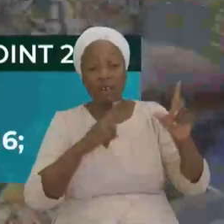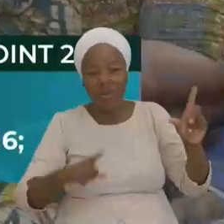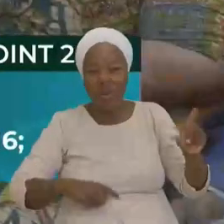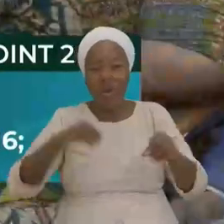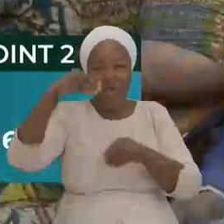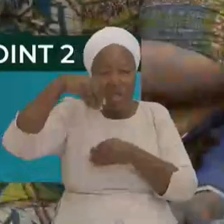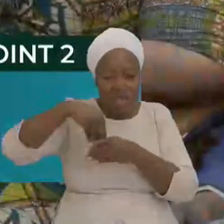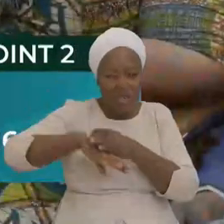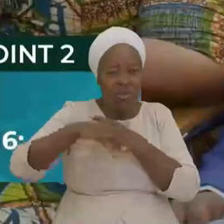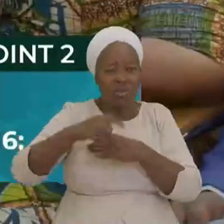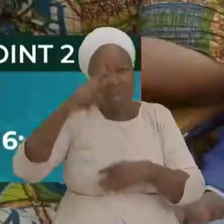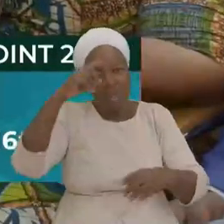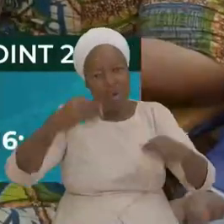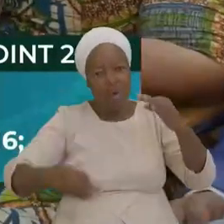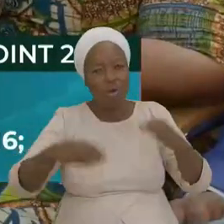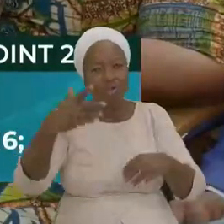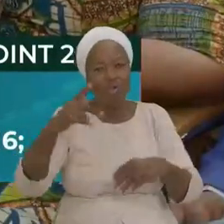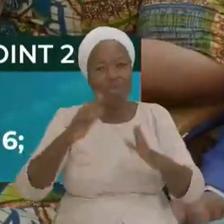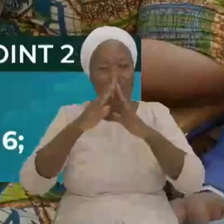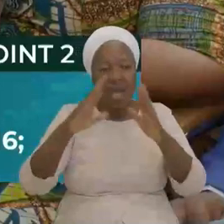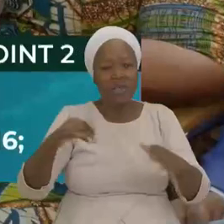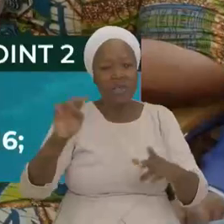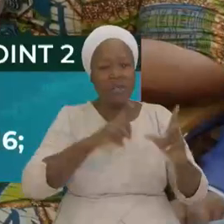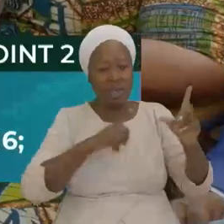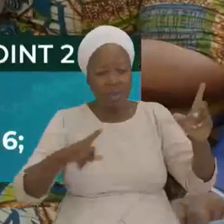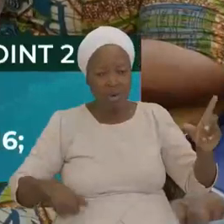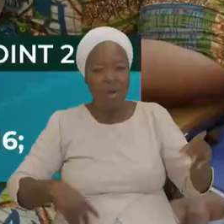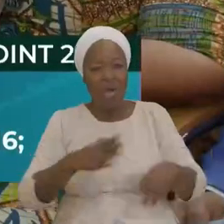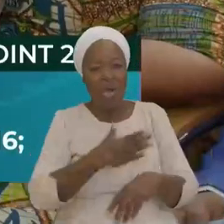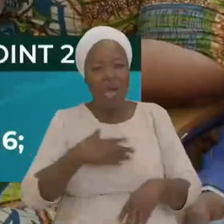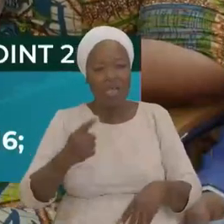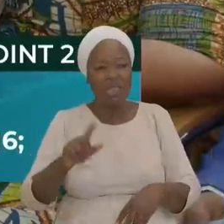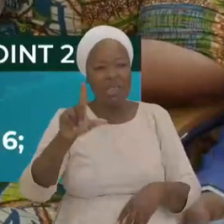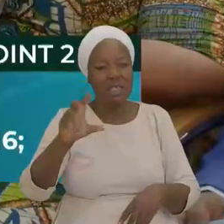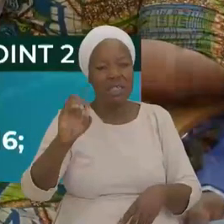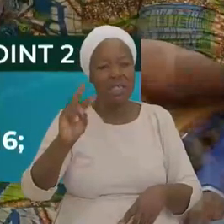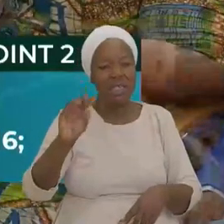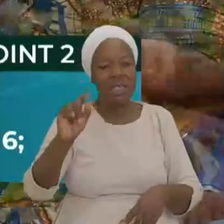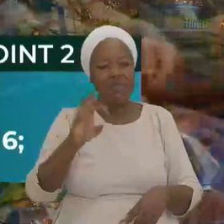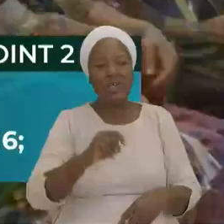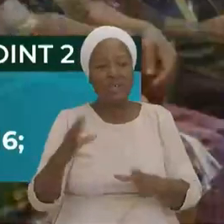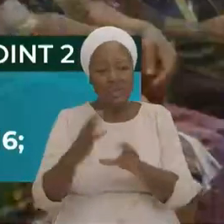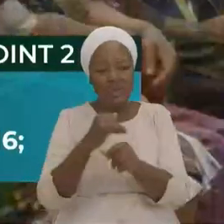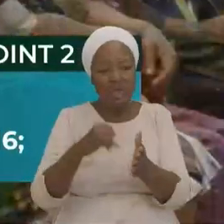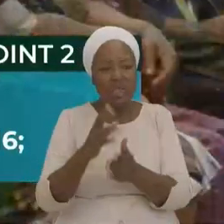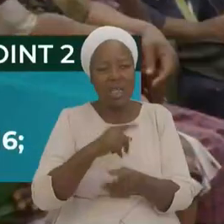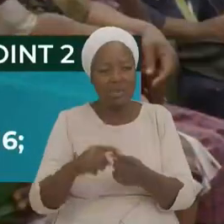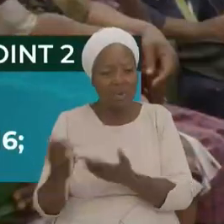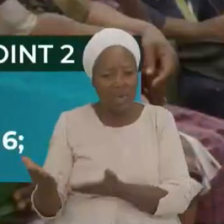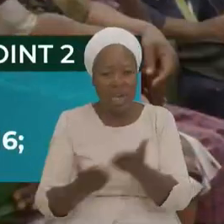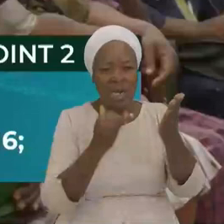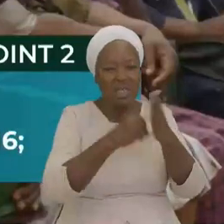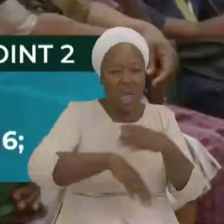l'Éternel et les mirent dans le parvis de la maison de l'Éternel, où les Lévites